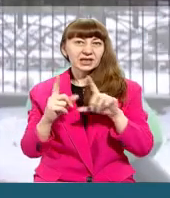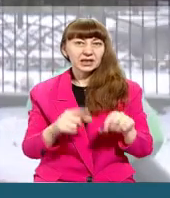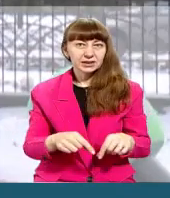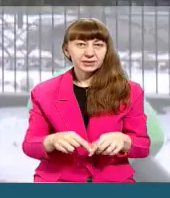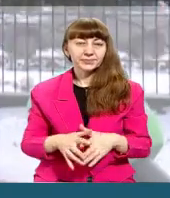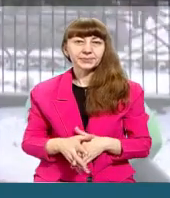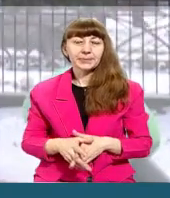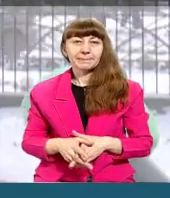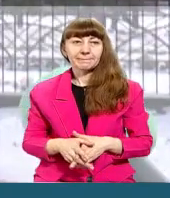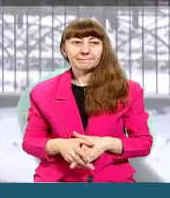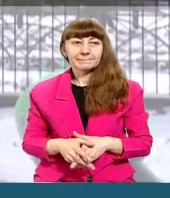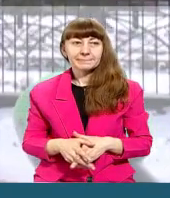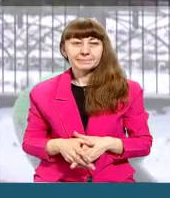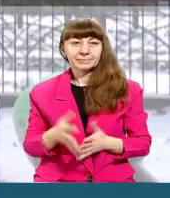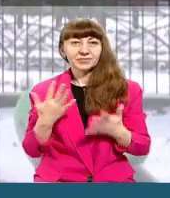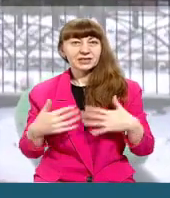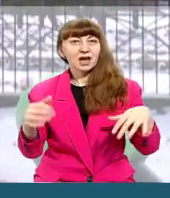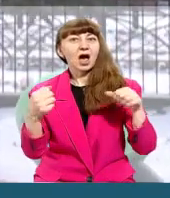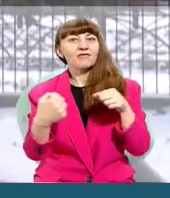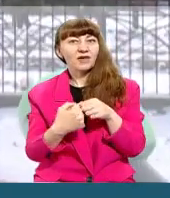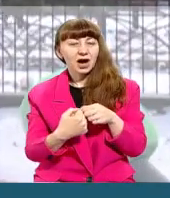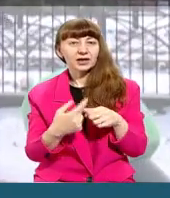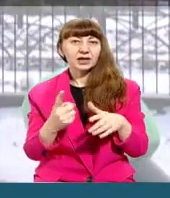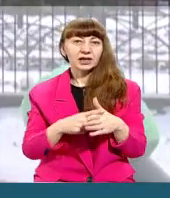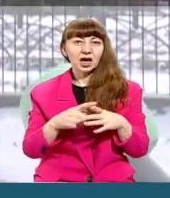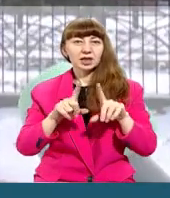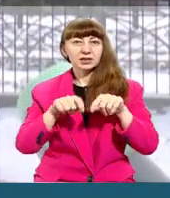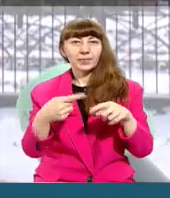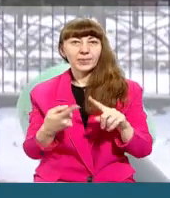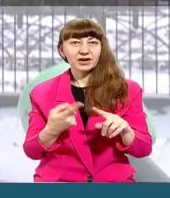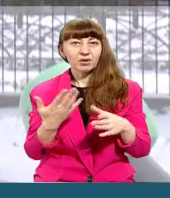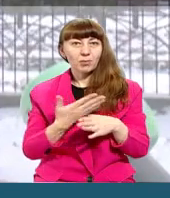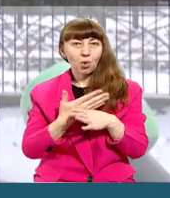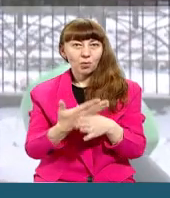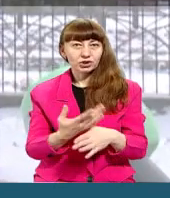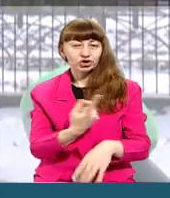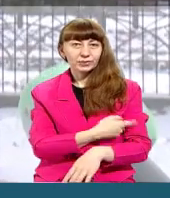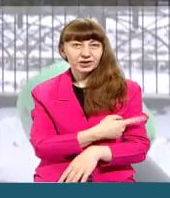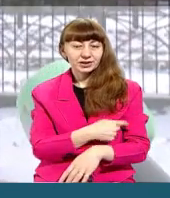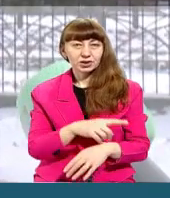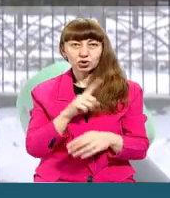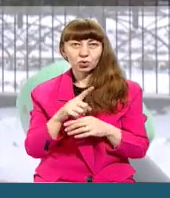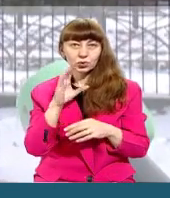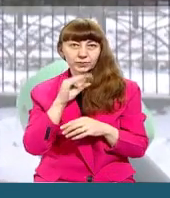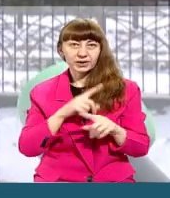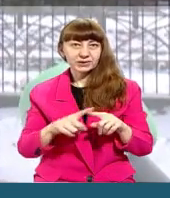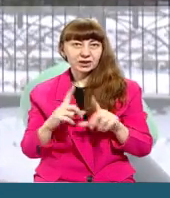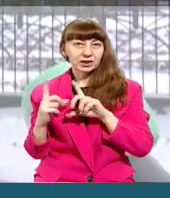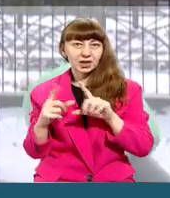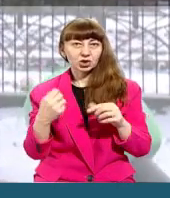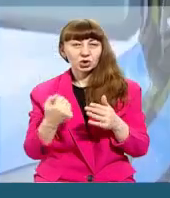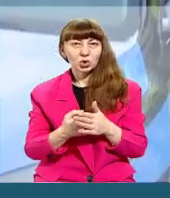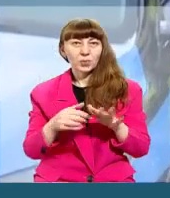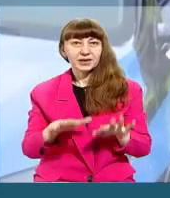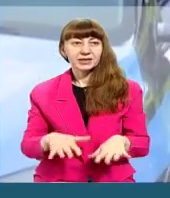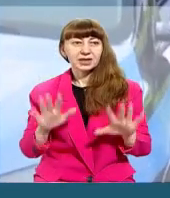есть при дорожно-транспортных происшествиях, оказание первой помощи, чтобы первыми прибыть на это дорожно-транспортное